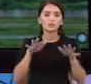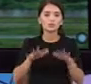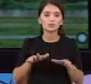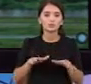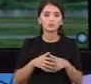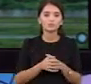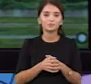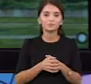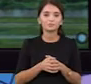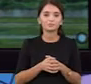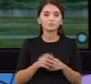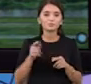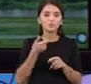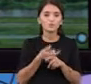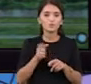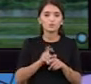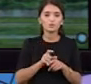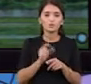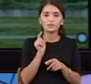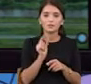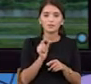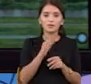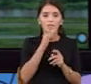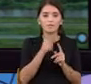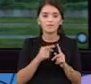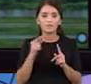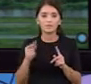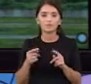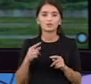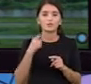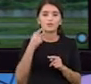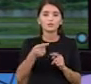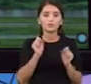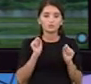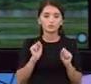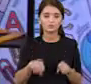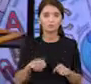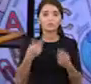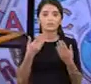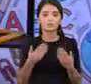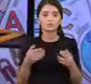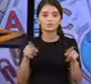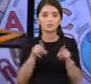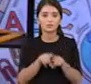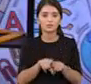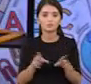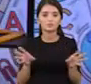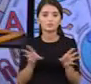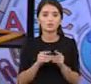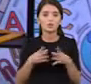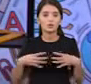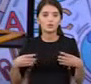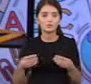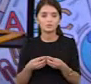istalgan yeriga juda ham kam vaqt oralig'ida borishimiz mumkin. Siz ham mana shular